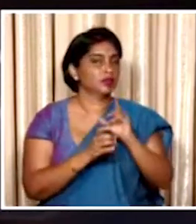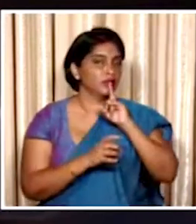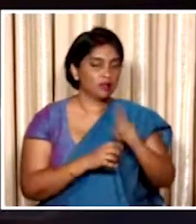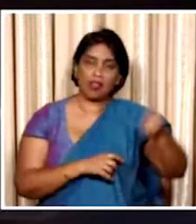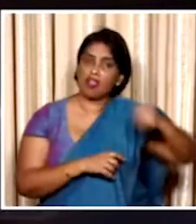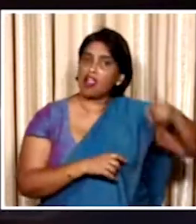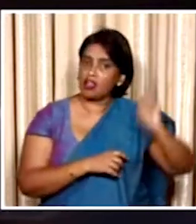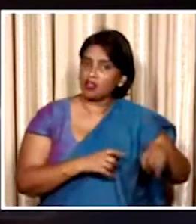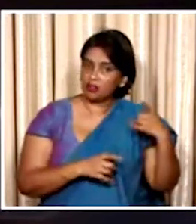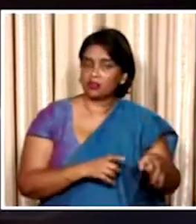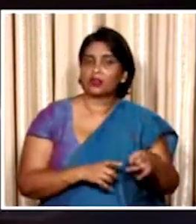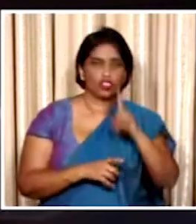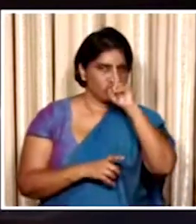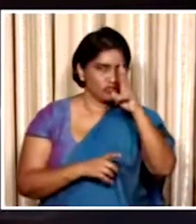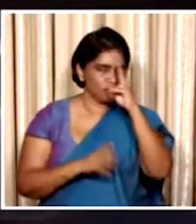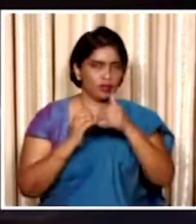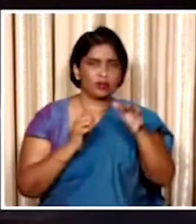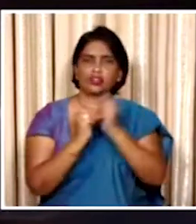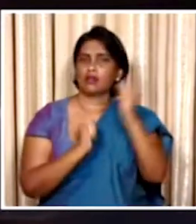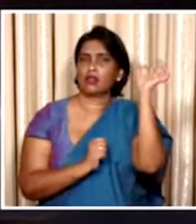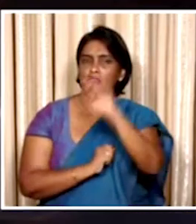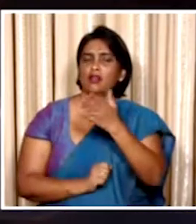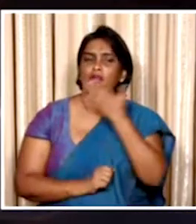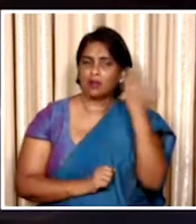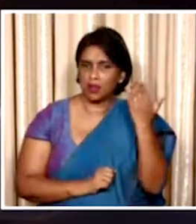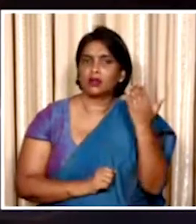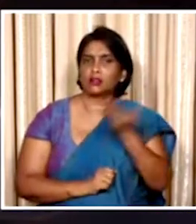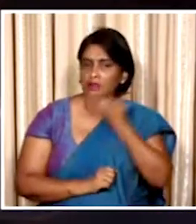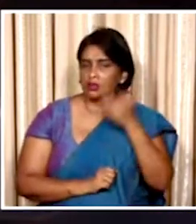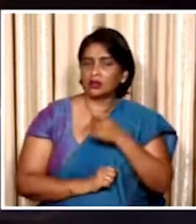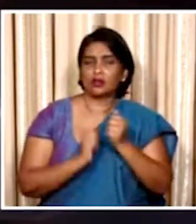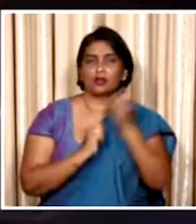සභාවෙන් අනුමත කළා සතියක් දෙකක් ඇතුළත පත් කරන්න පුළුවන්. එහෙම හැකියාව